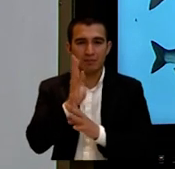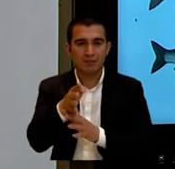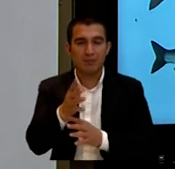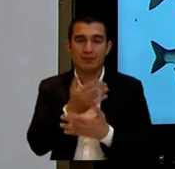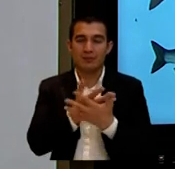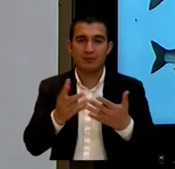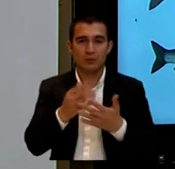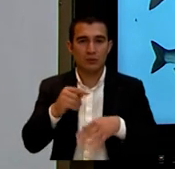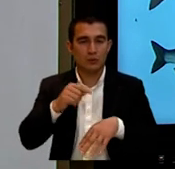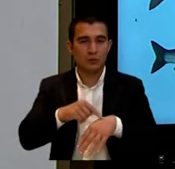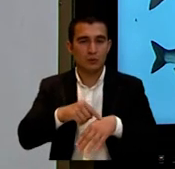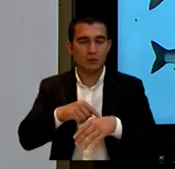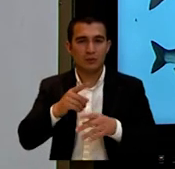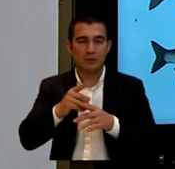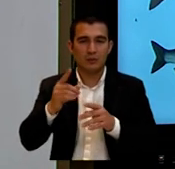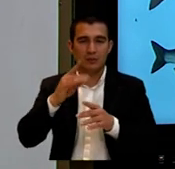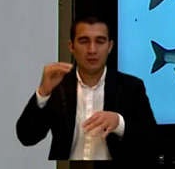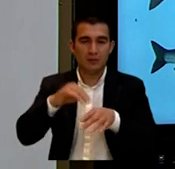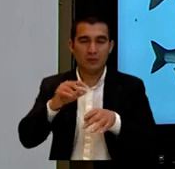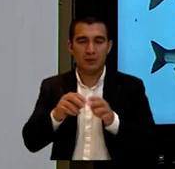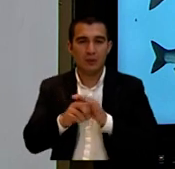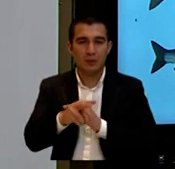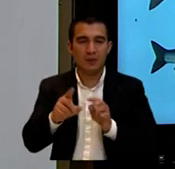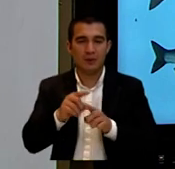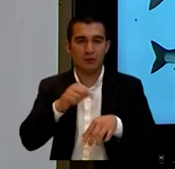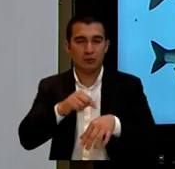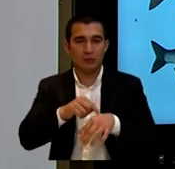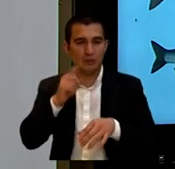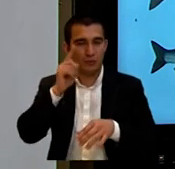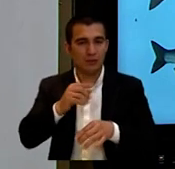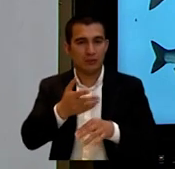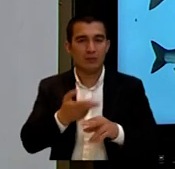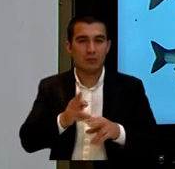сізгі орғанларының вүжітге келеші ароморфоз қысапланады.